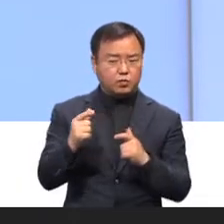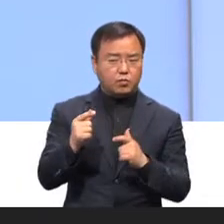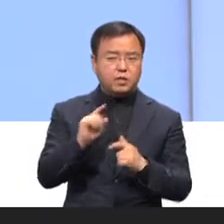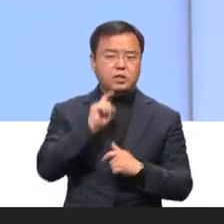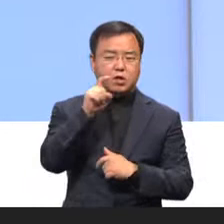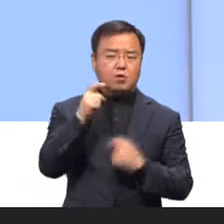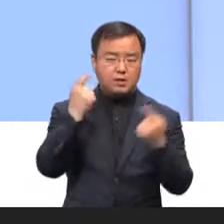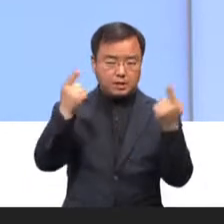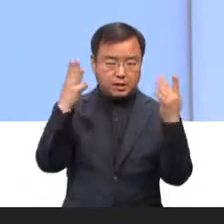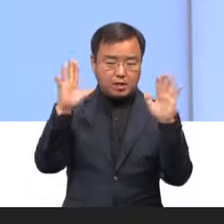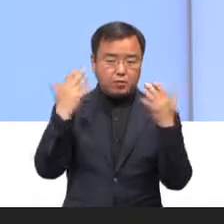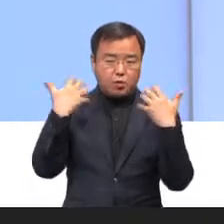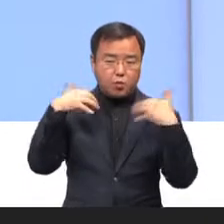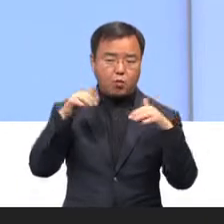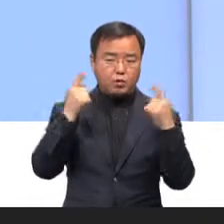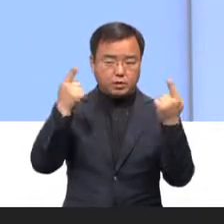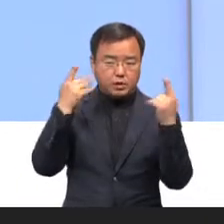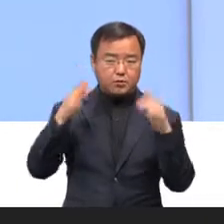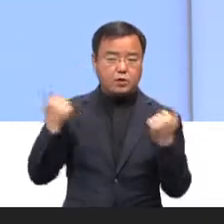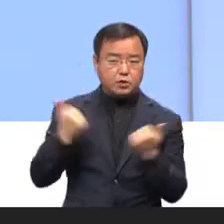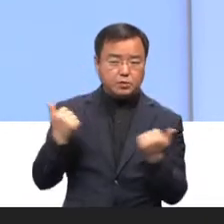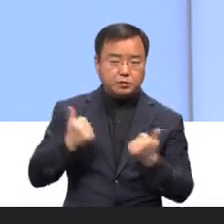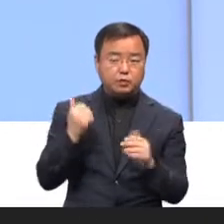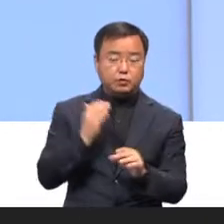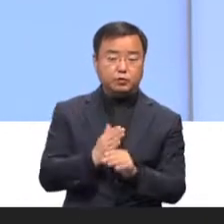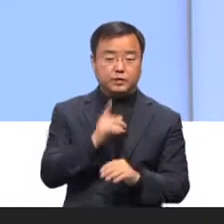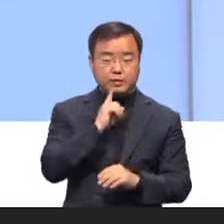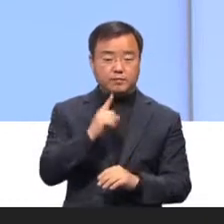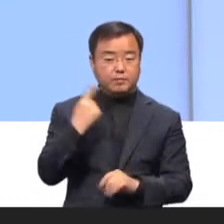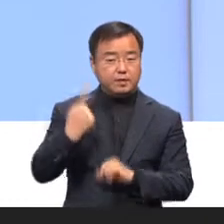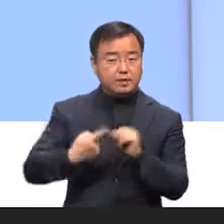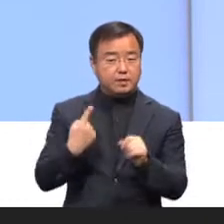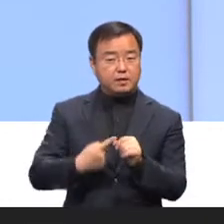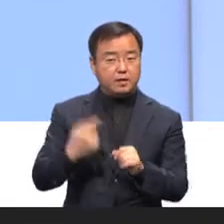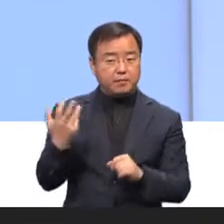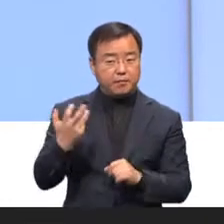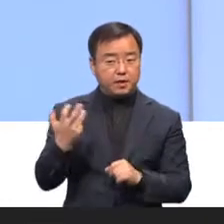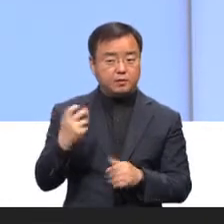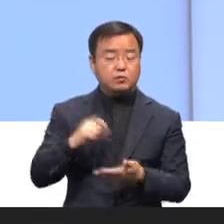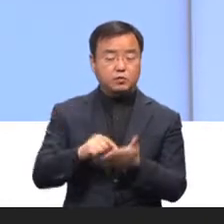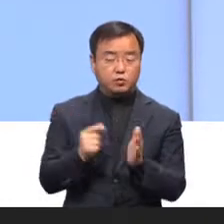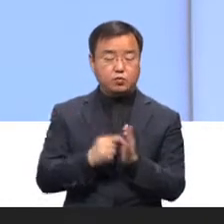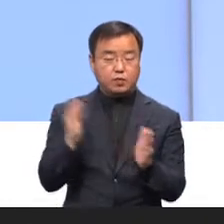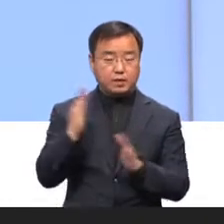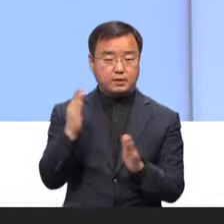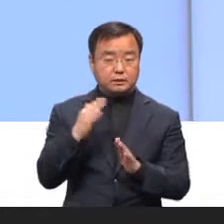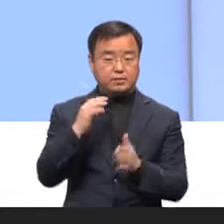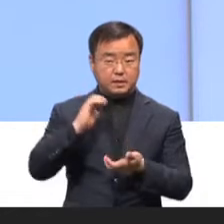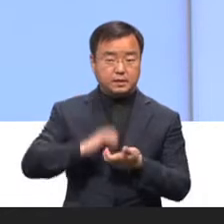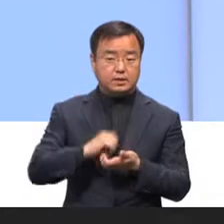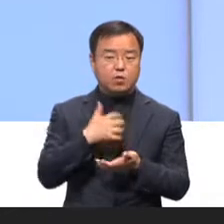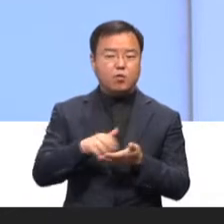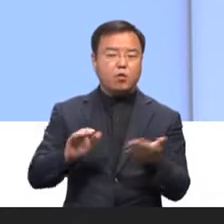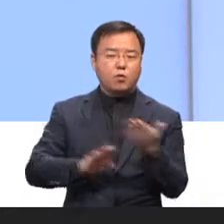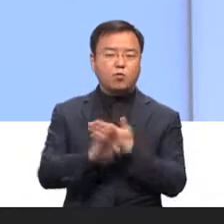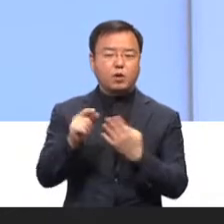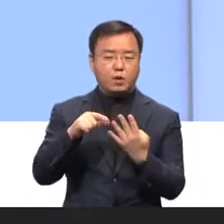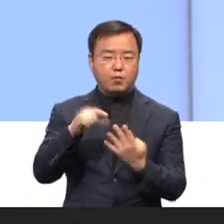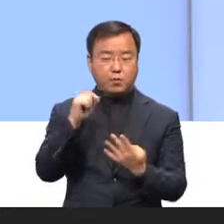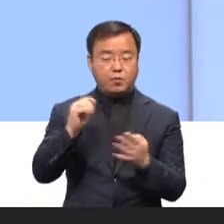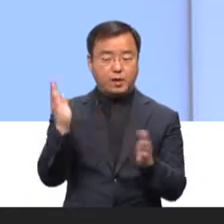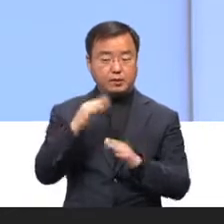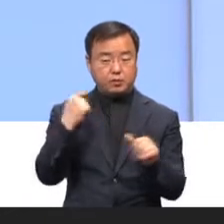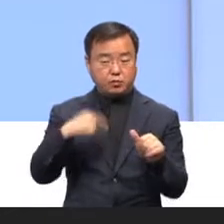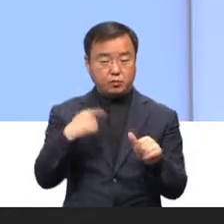협상 이루어지는 이루어지고 있는 걸로 알려지고 있습니다 10년 약 80명 정도를 정원 외로 뽑아서 그 학생들을 교육 시켜서